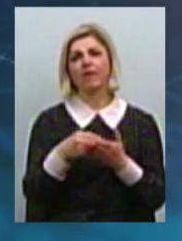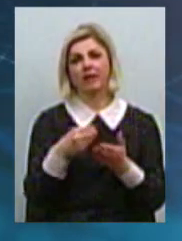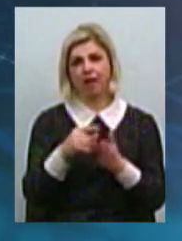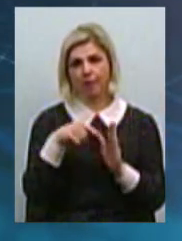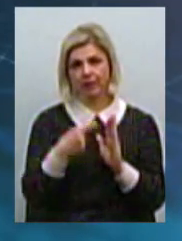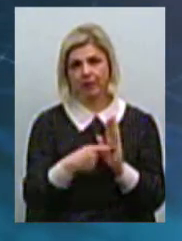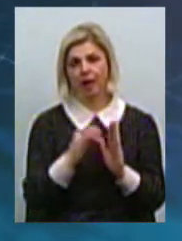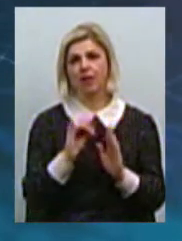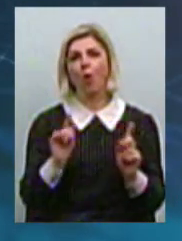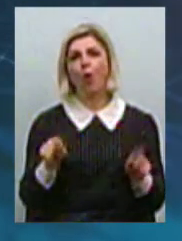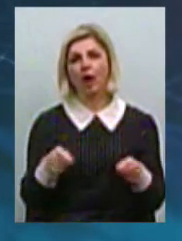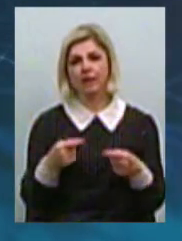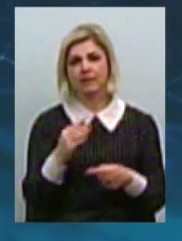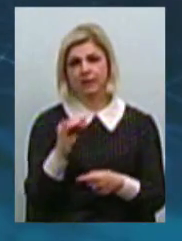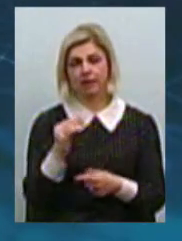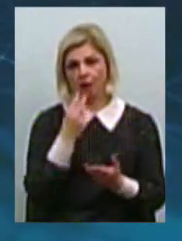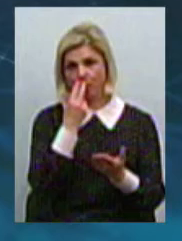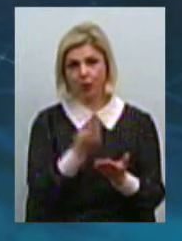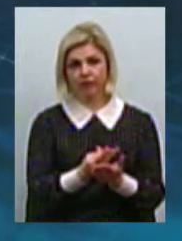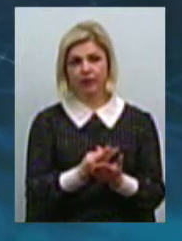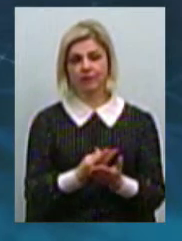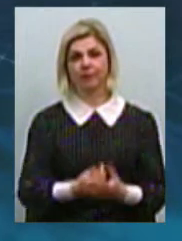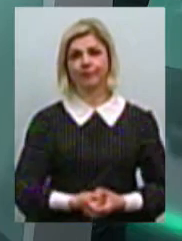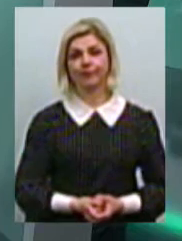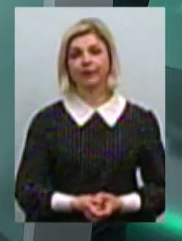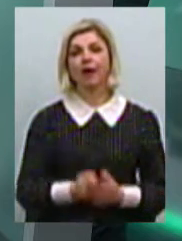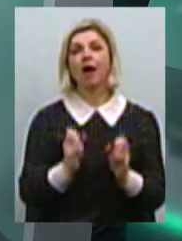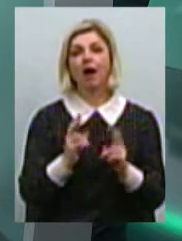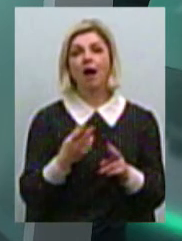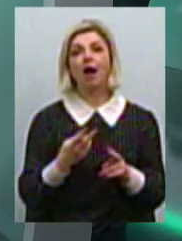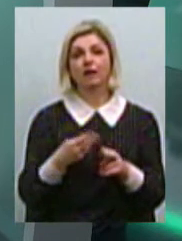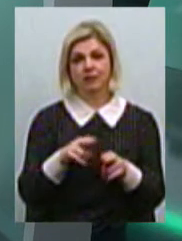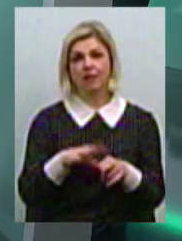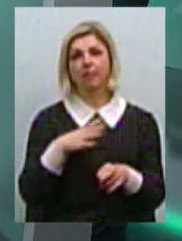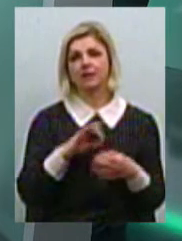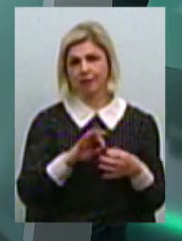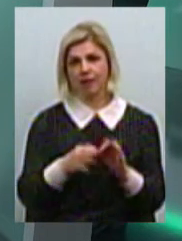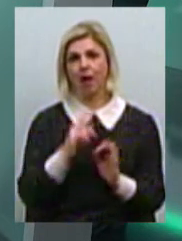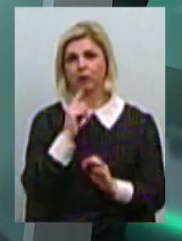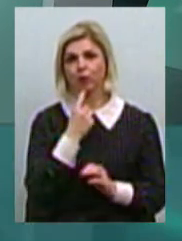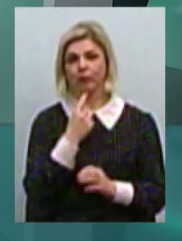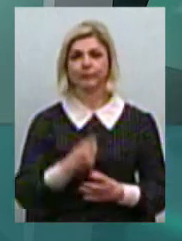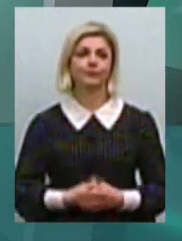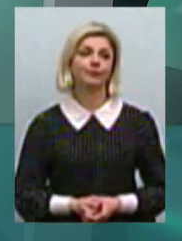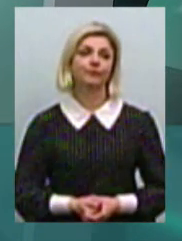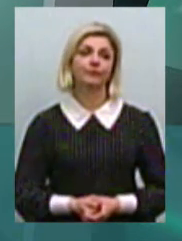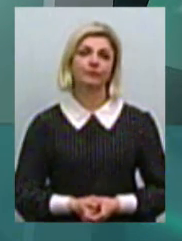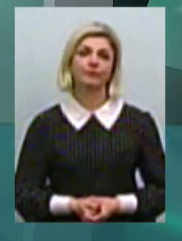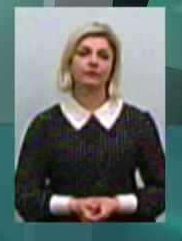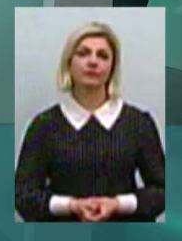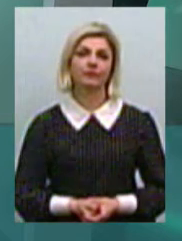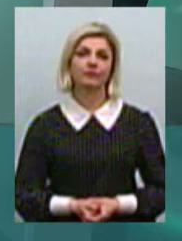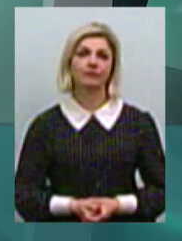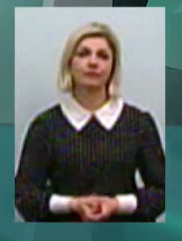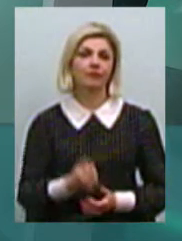організаційні. Поділіться, в принципі, наскільки це було складно? Ну, якось